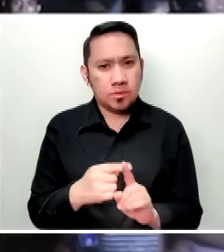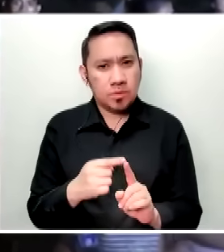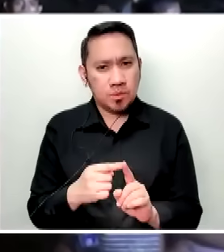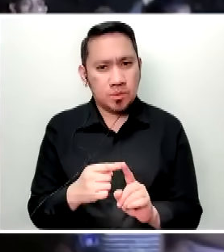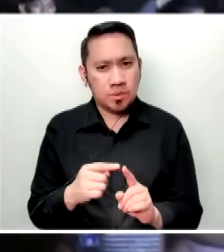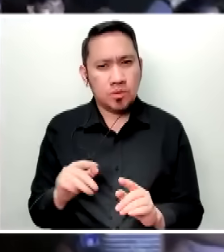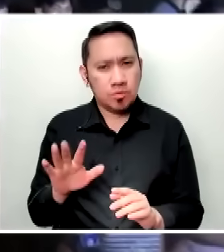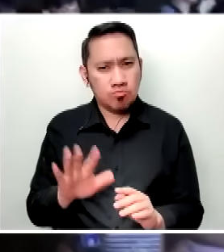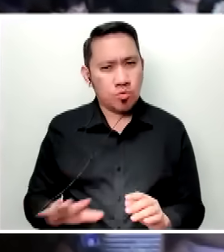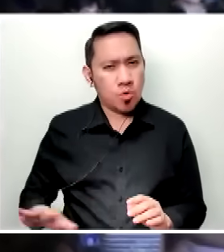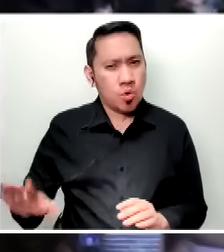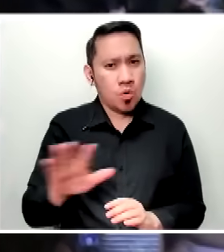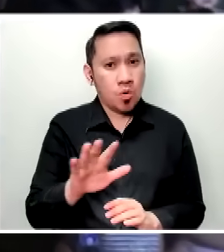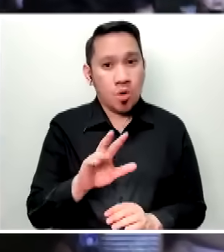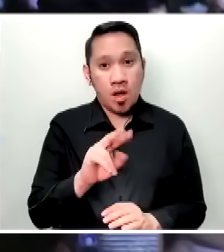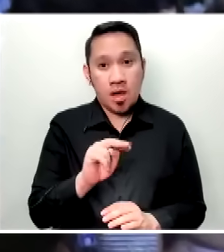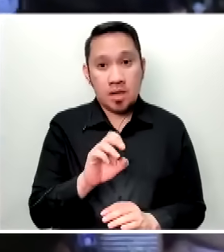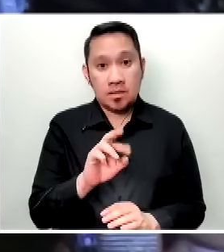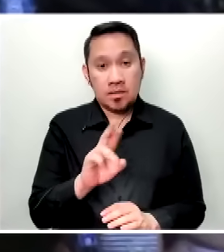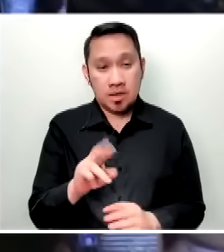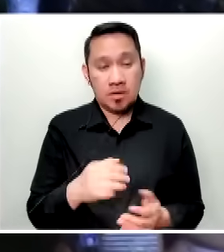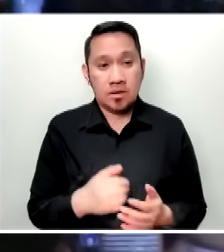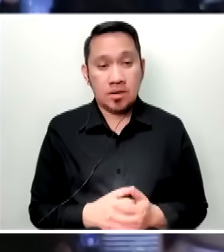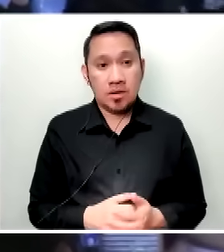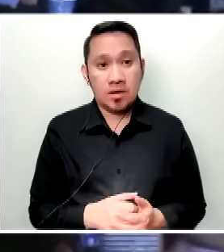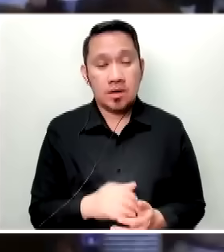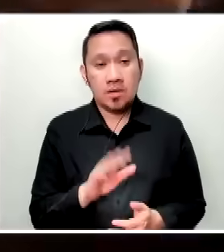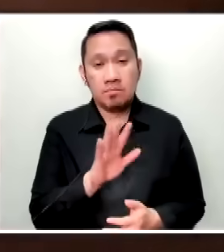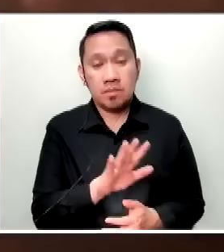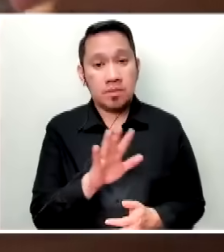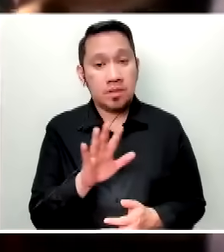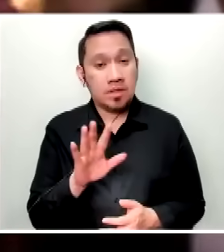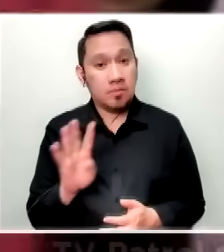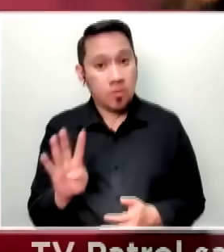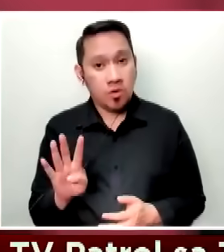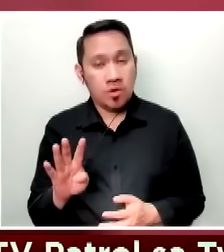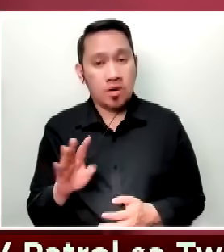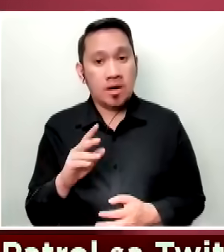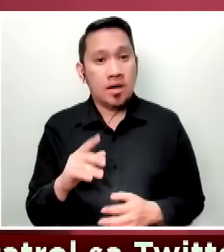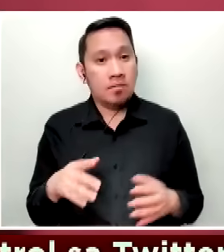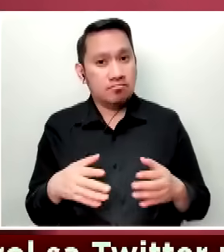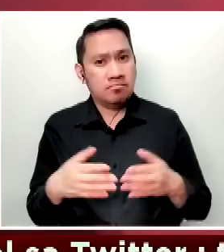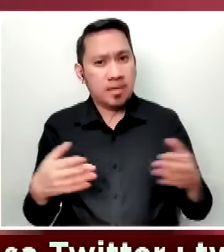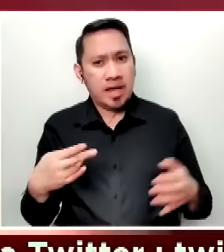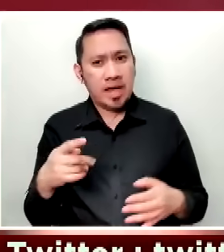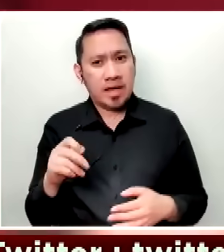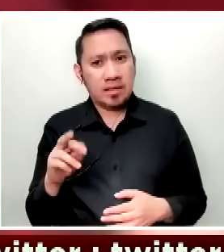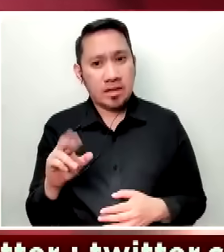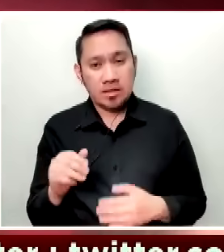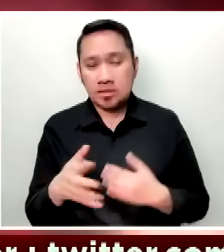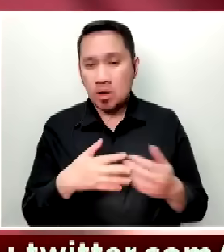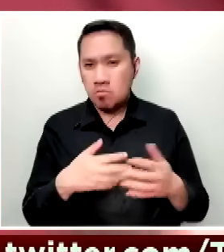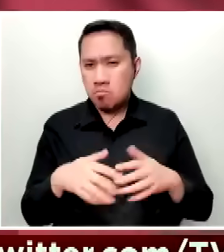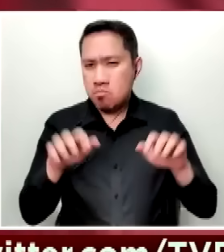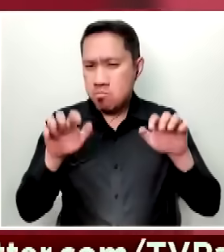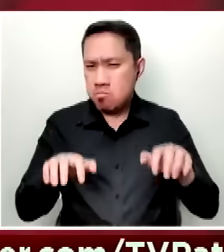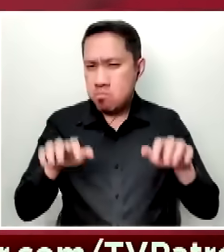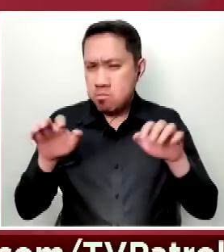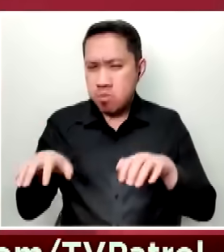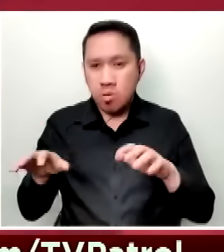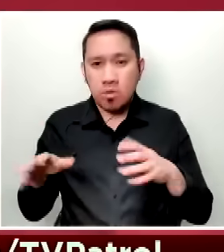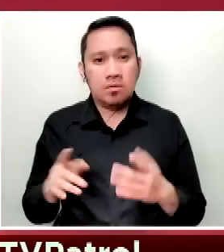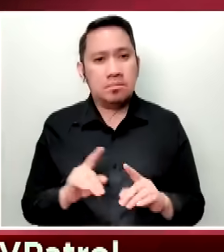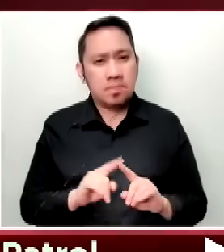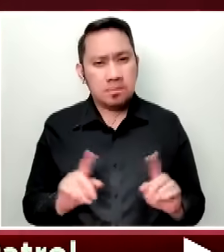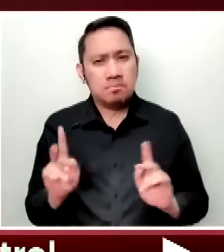Manila na may 54 na hektarya ang laki. At kahit maghapon ang pag-ulan, dumagsa pa rin ang mga